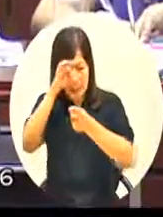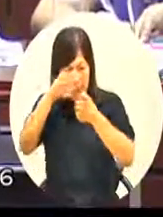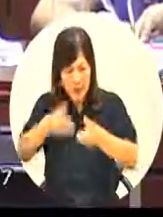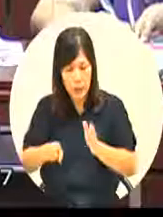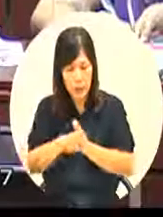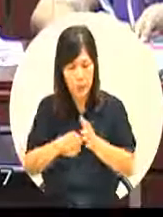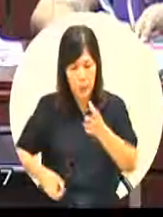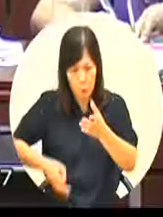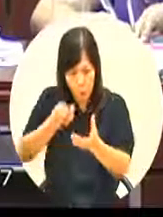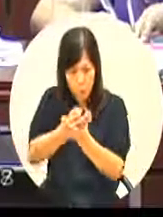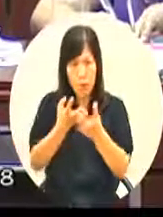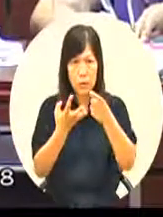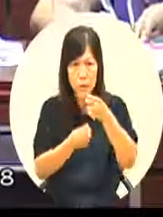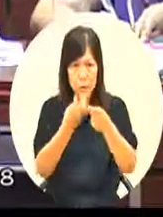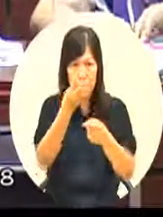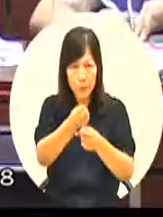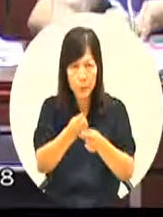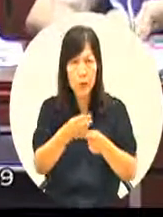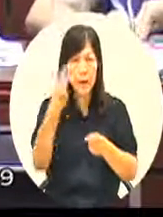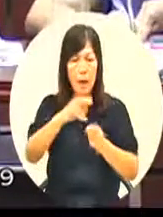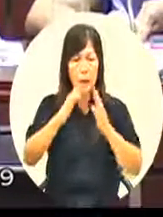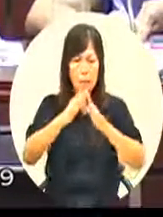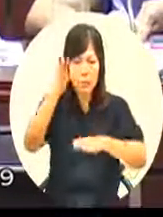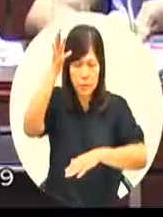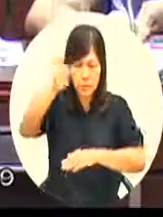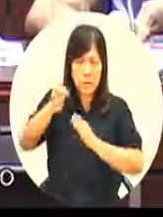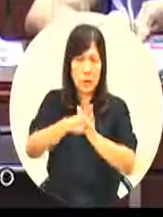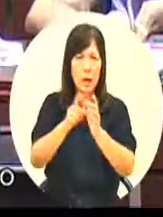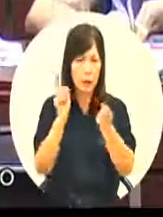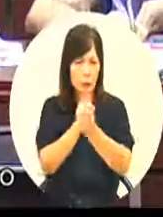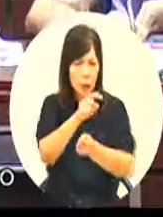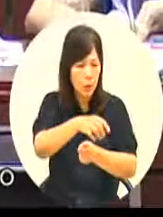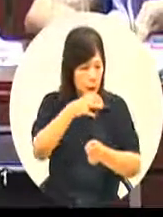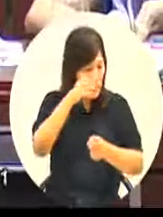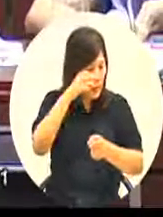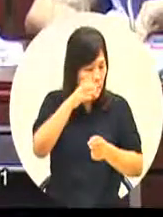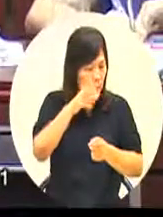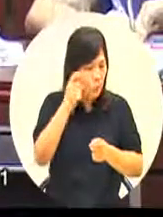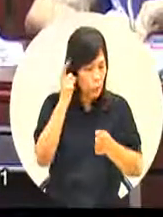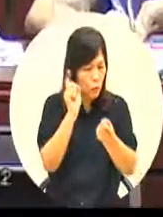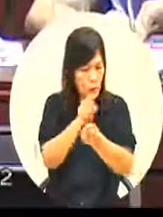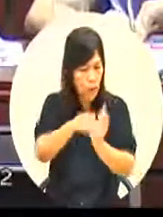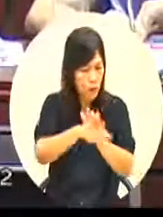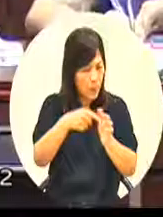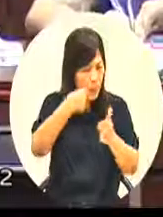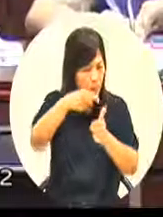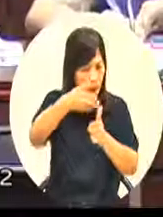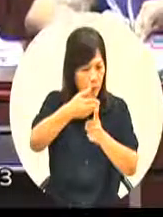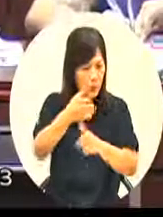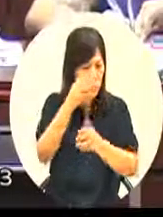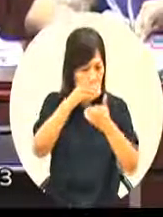比例，还有县市长重视的教育政策，满意他的教育政策的比例，